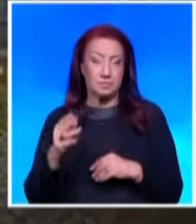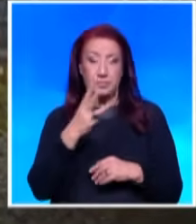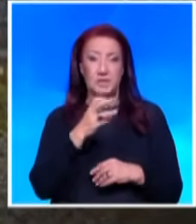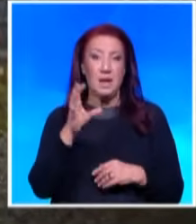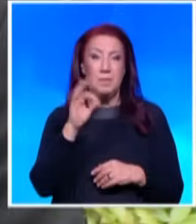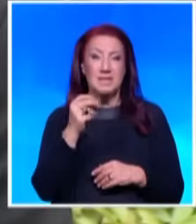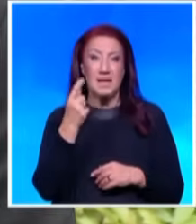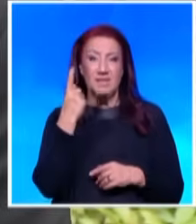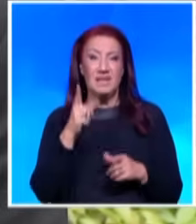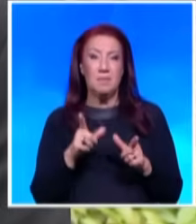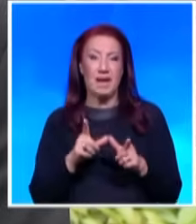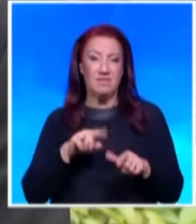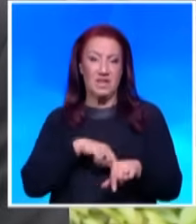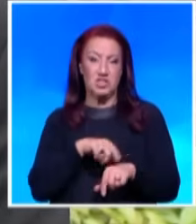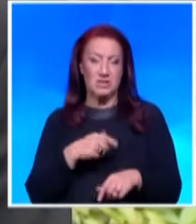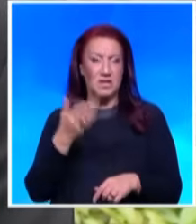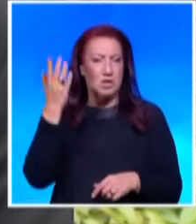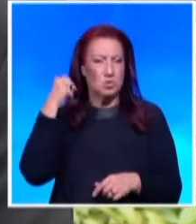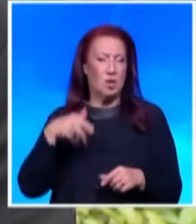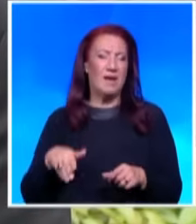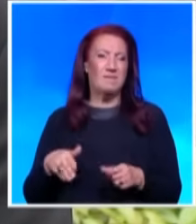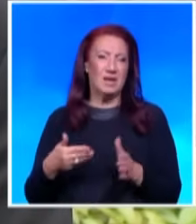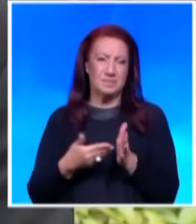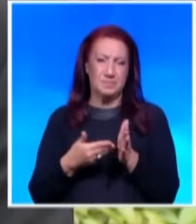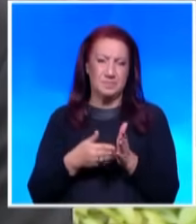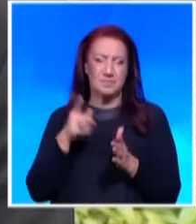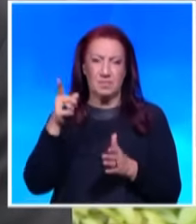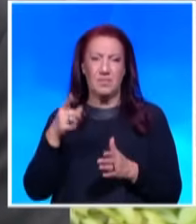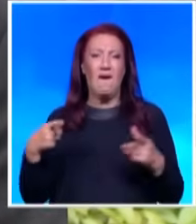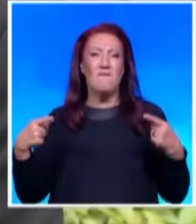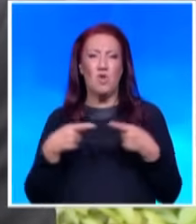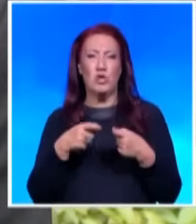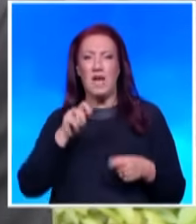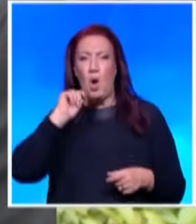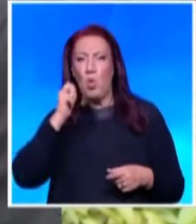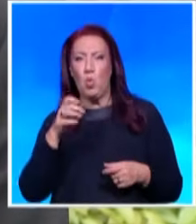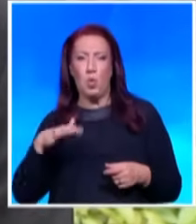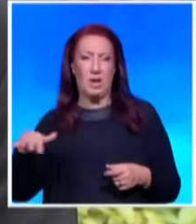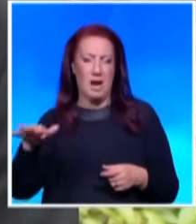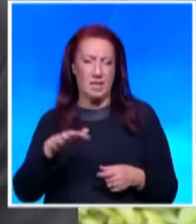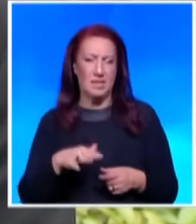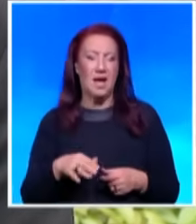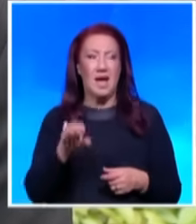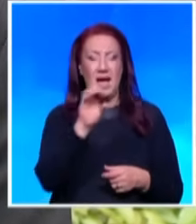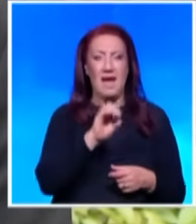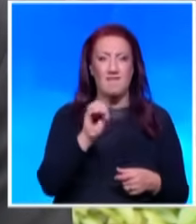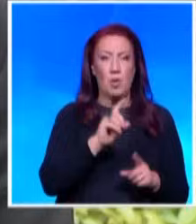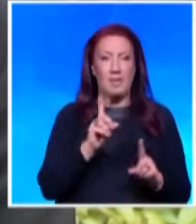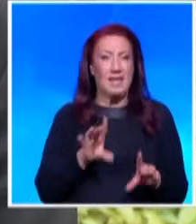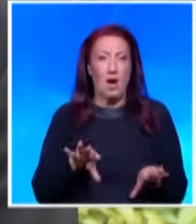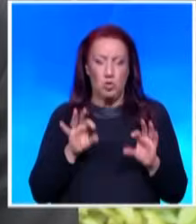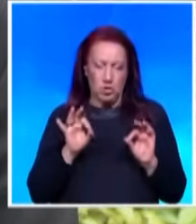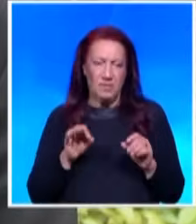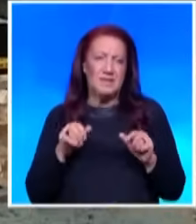час. И на базата на войната в Украина оттам се получиха, Европа не беше подготвена, докато сега нещата въобще не стоят така. Европейския